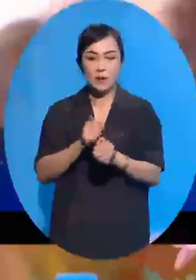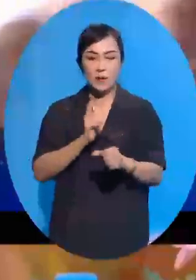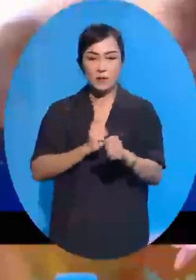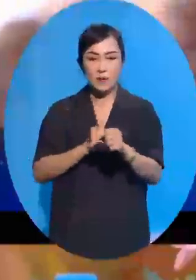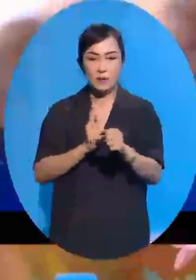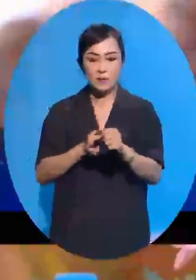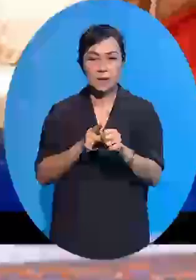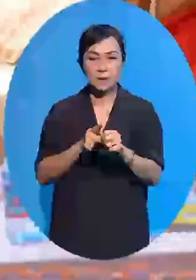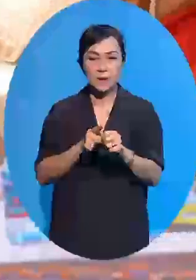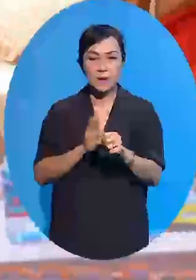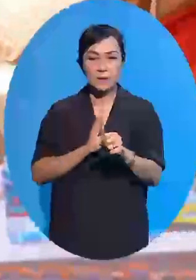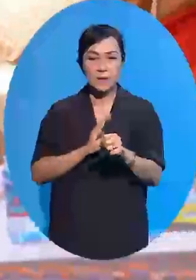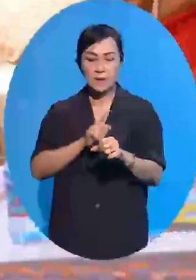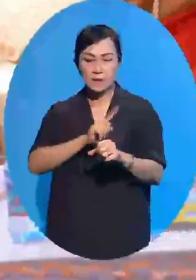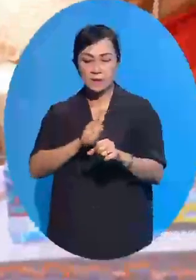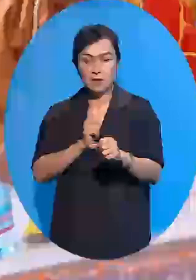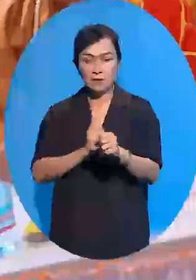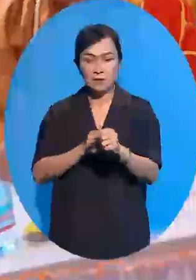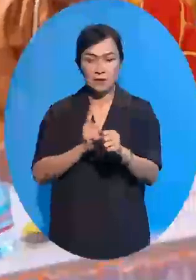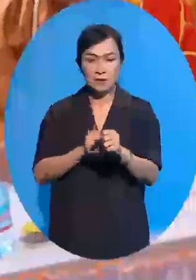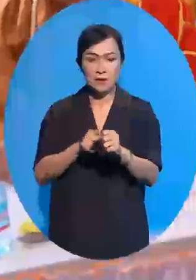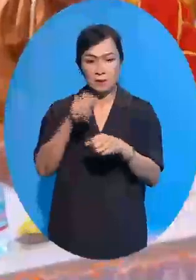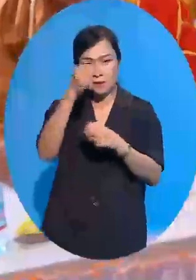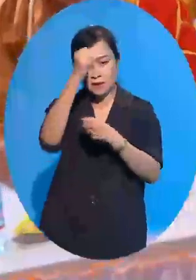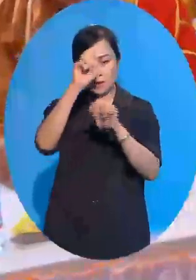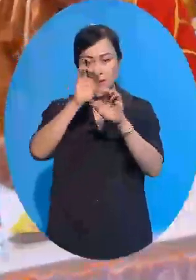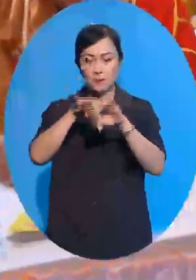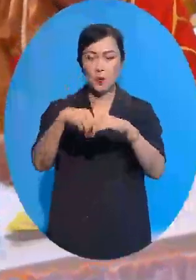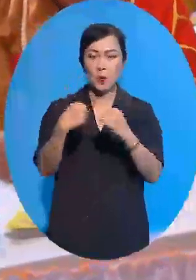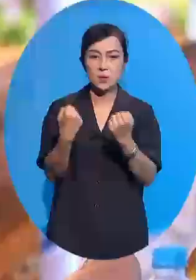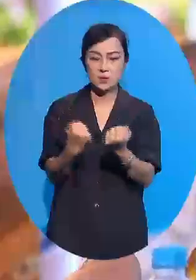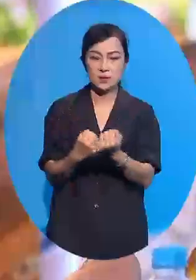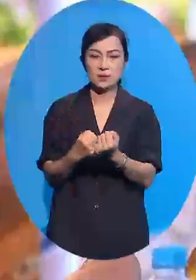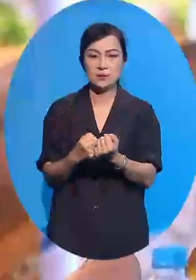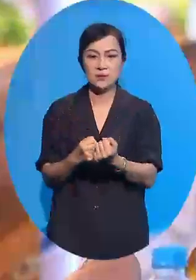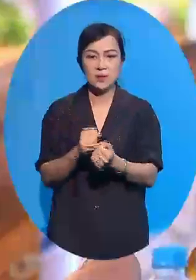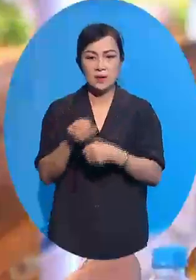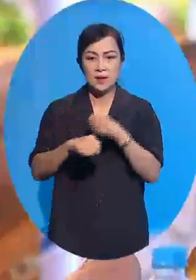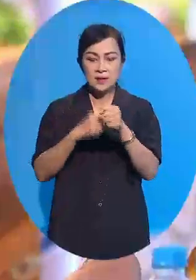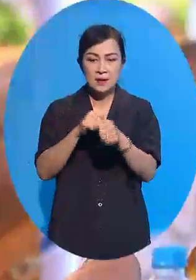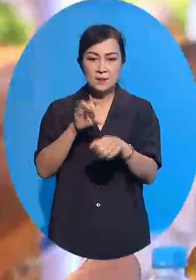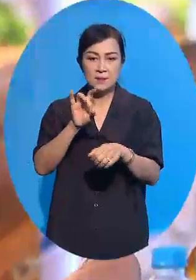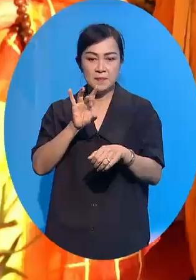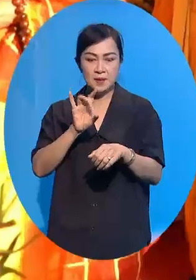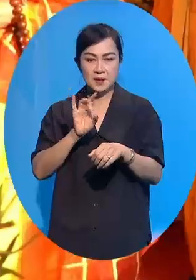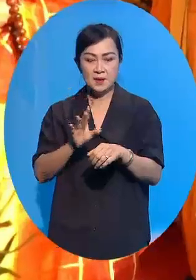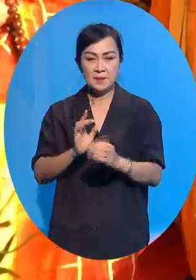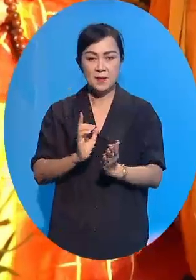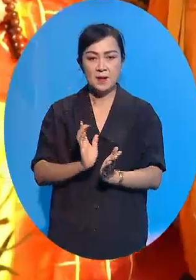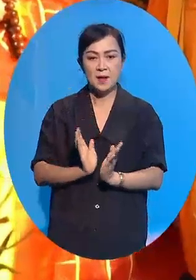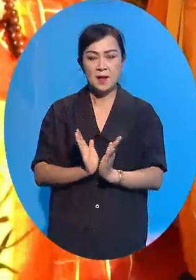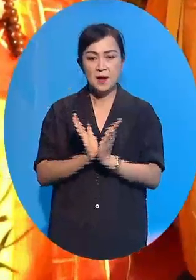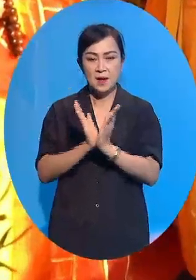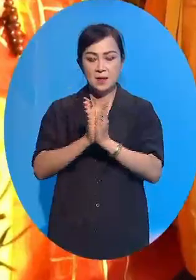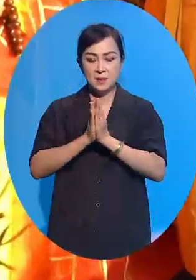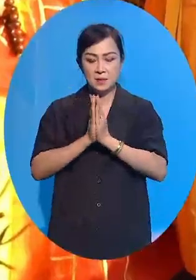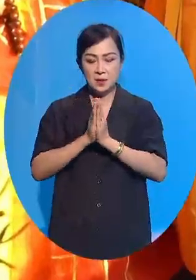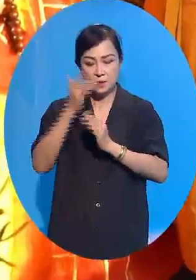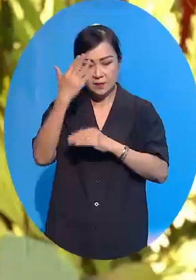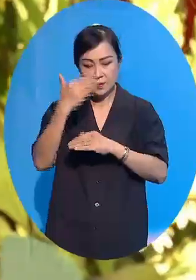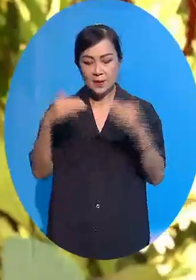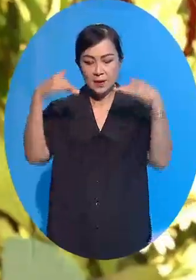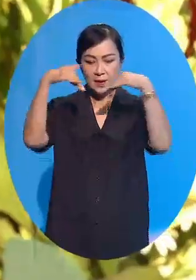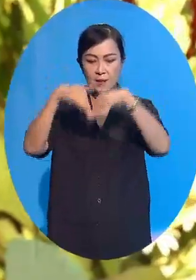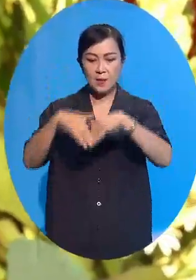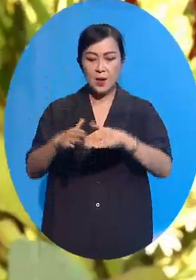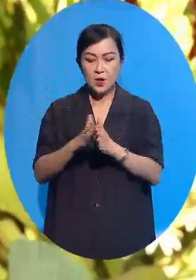giáo Việt Nam và Ban trị sự Giáo hội Phật giáo tỉnh Bình Dương tổ chức. Đây là năm thứ 15 liên tiếp Đại lễ Cầu Siêu được diễn ra với sự tham gia